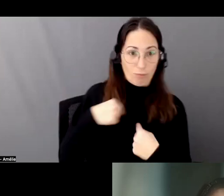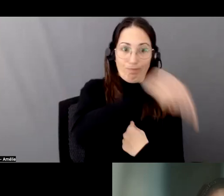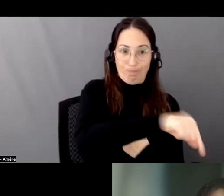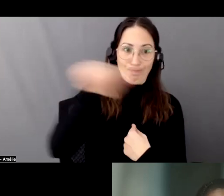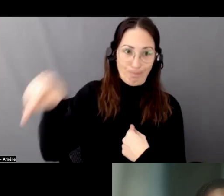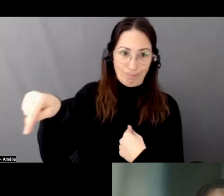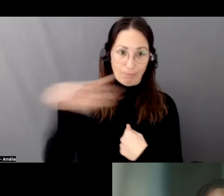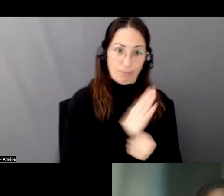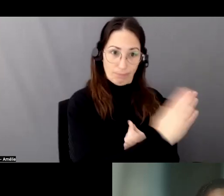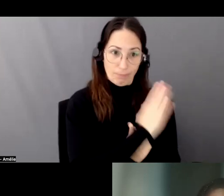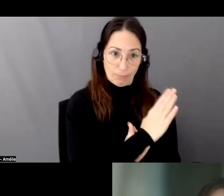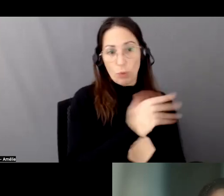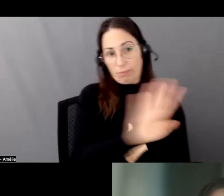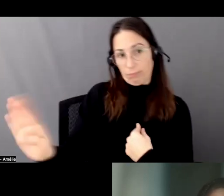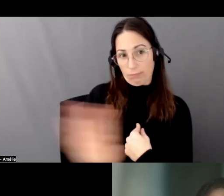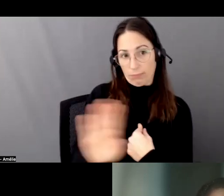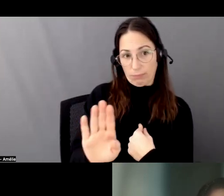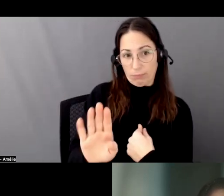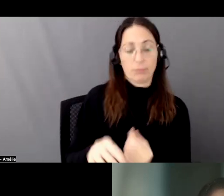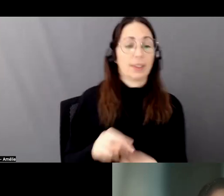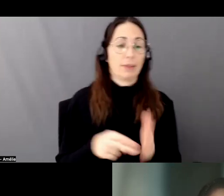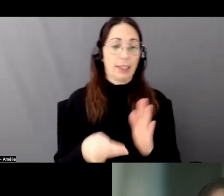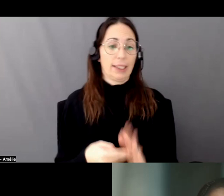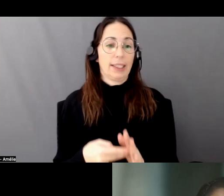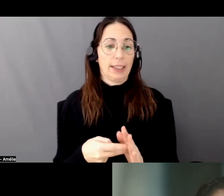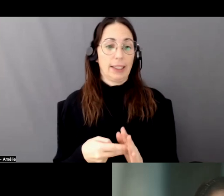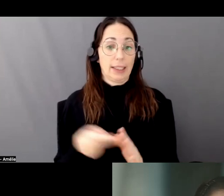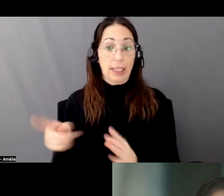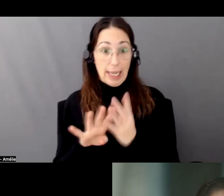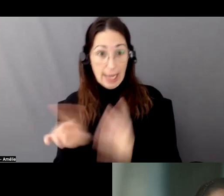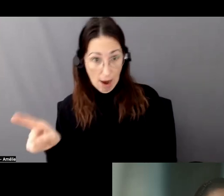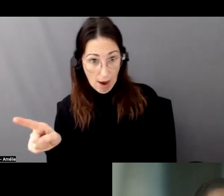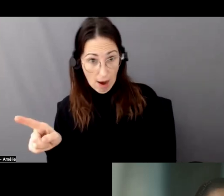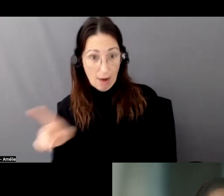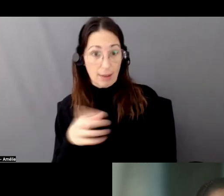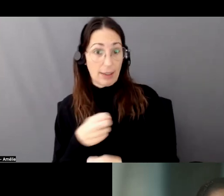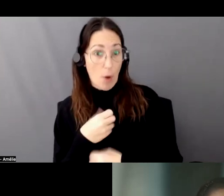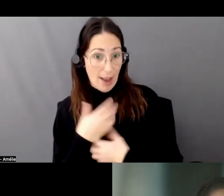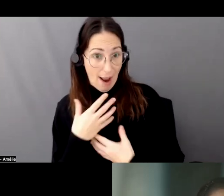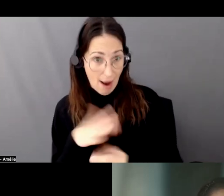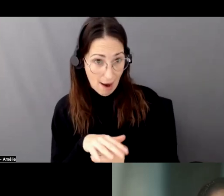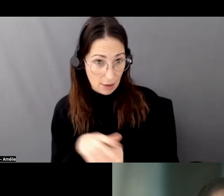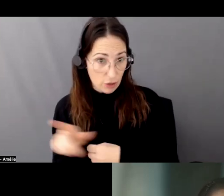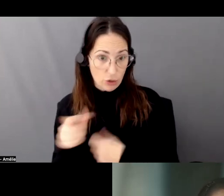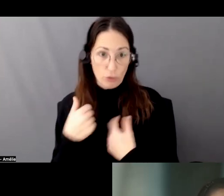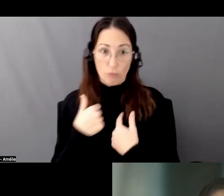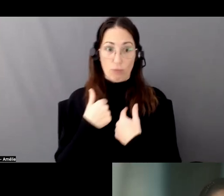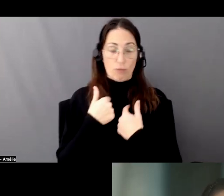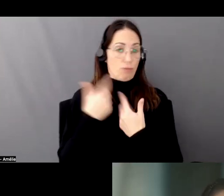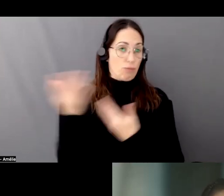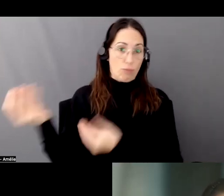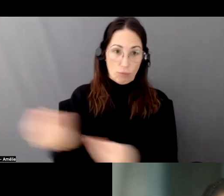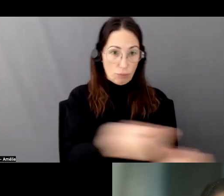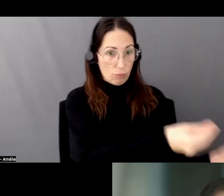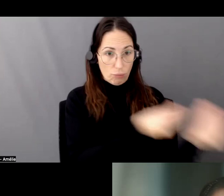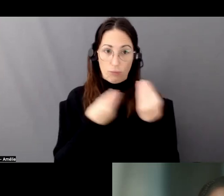Donc les témoignages venant des clients heu, ne sont pas à